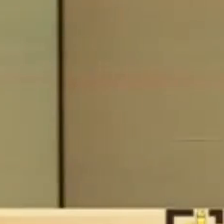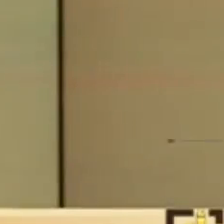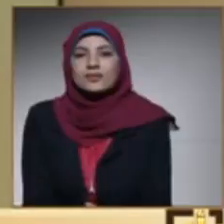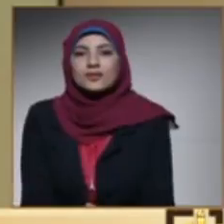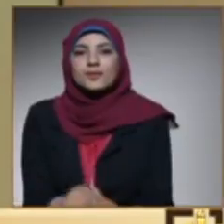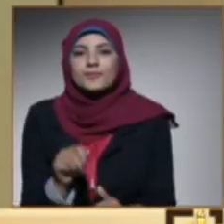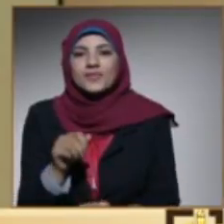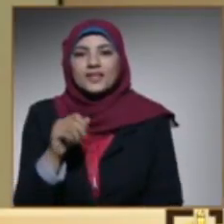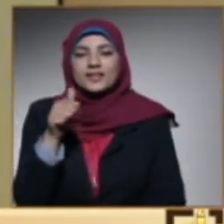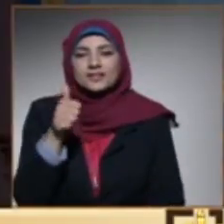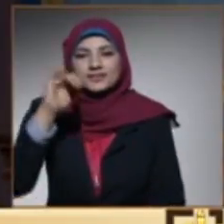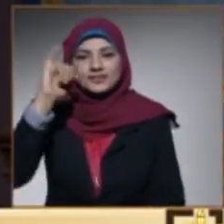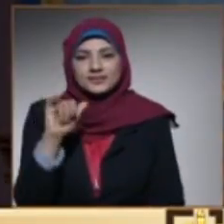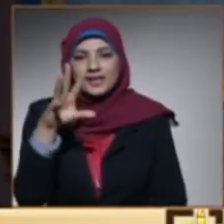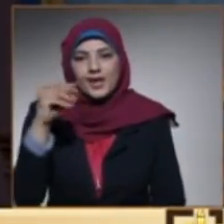في مدرسه؟